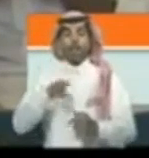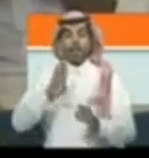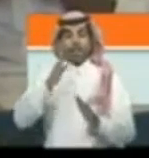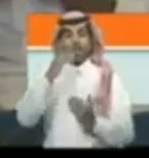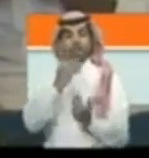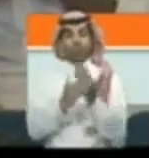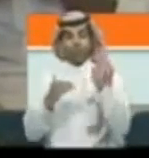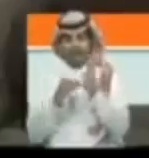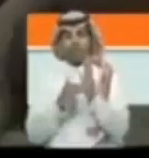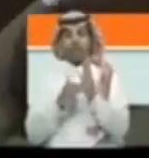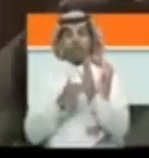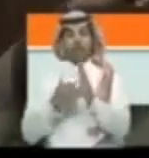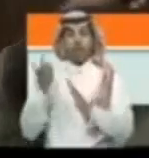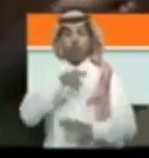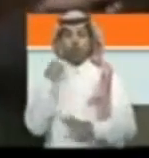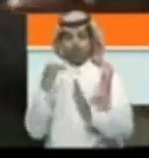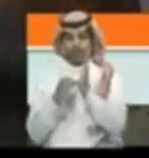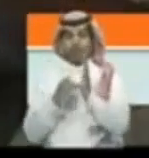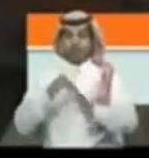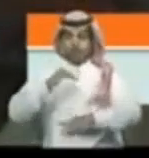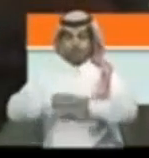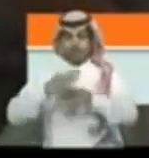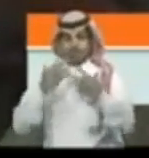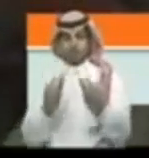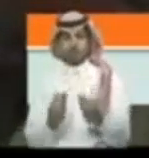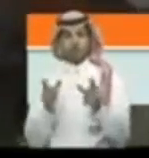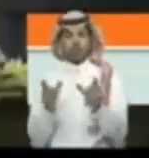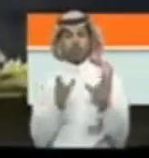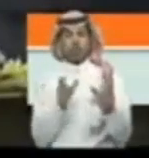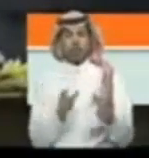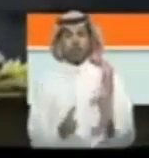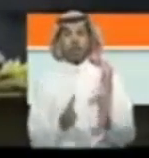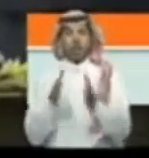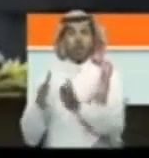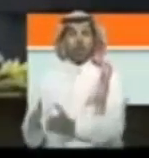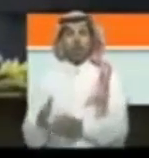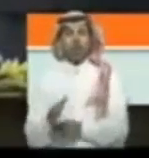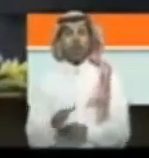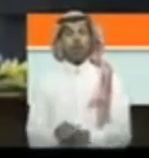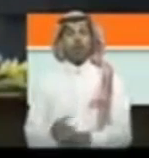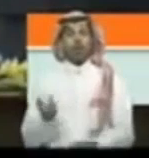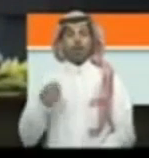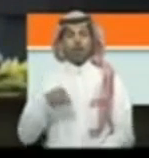في تعاملها الإنساني مع المسلمين بعد حادث الهجوم على المسجدين.